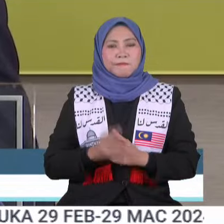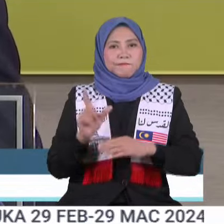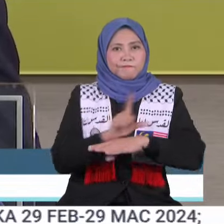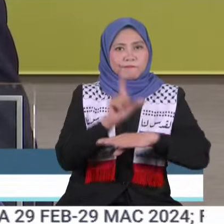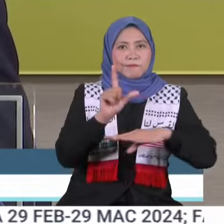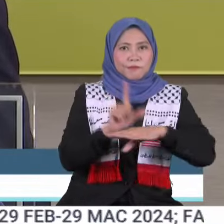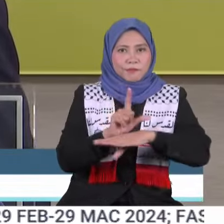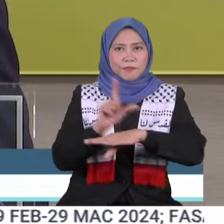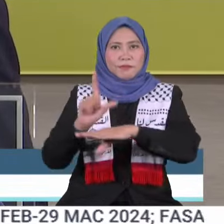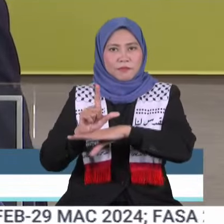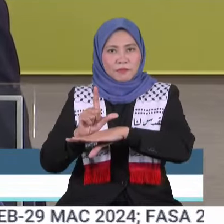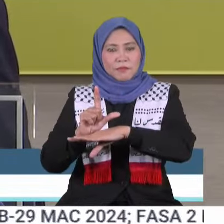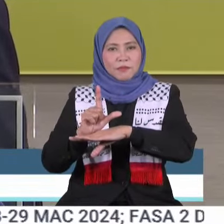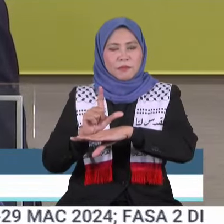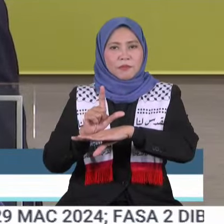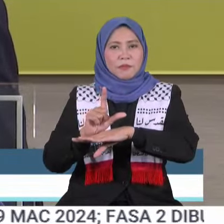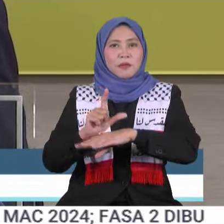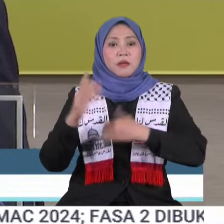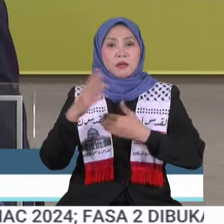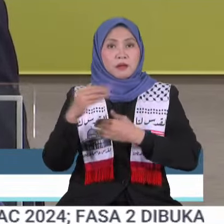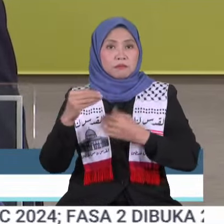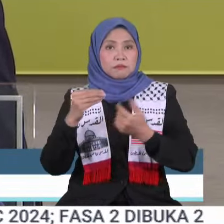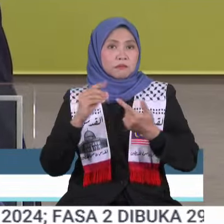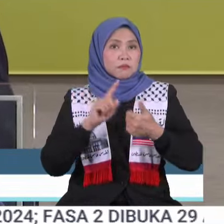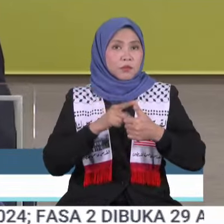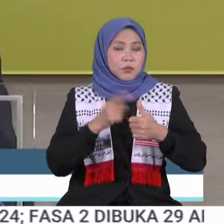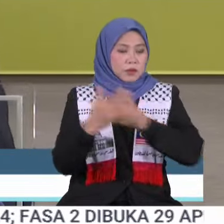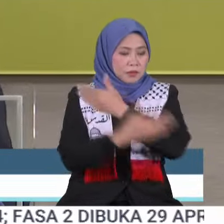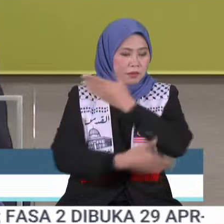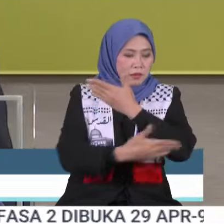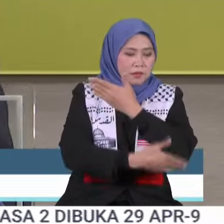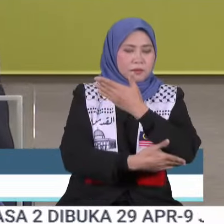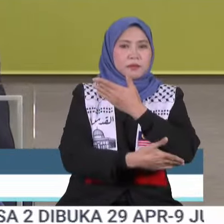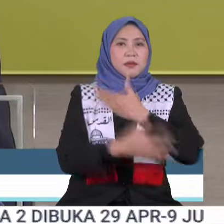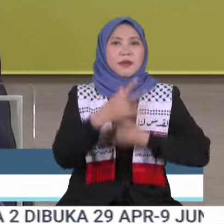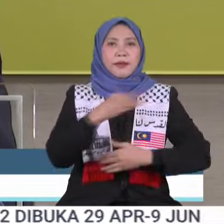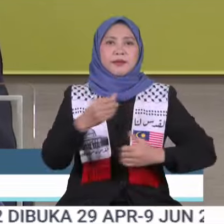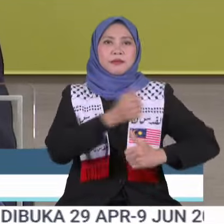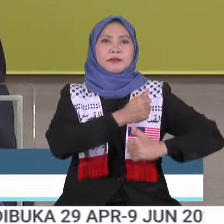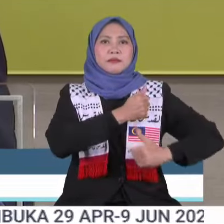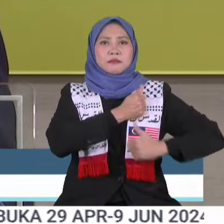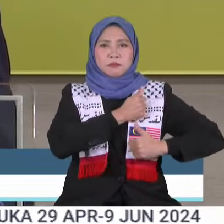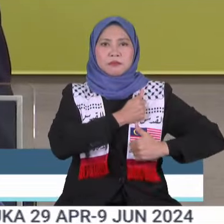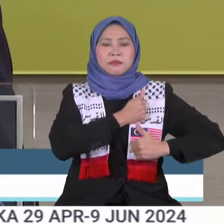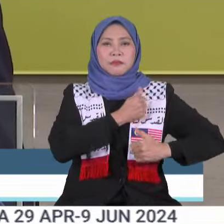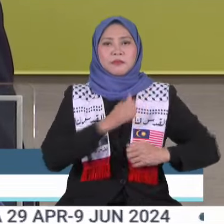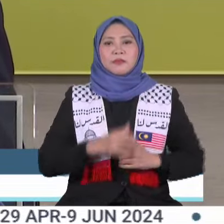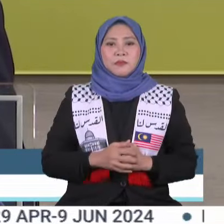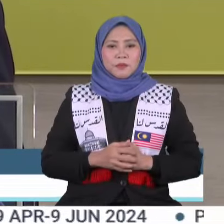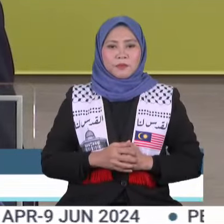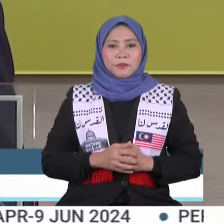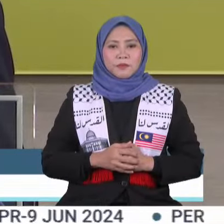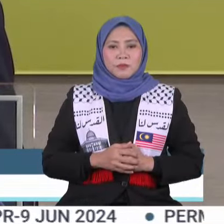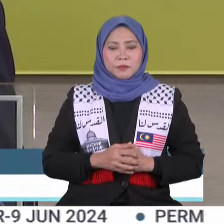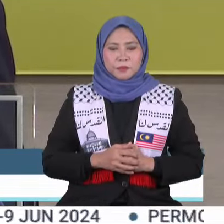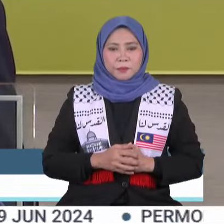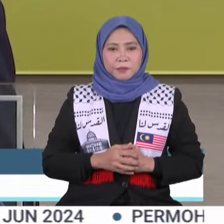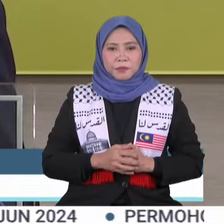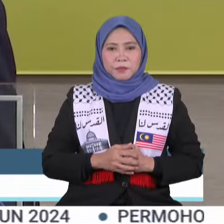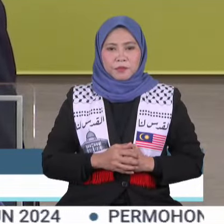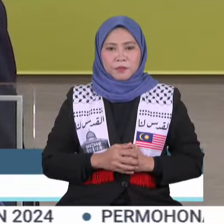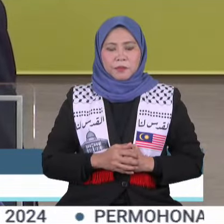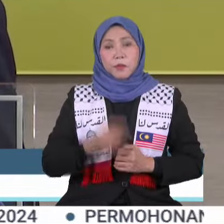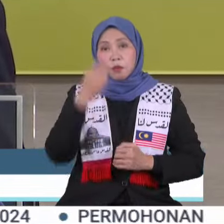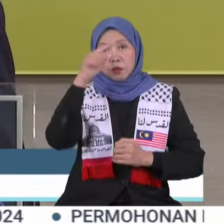latihan satu kenegaraan satu lagi ketenteraan the criculum untuk